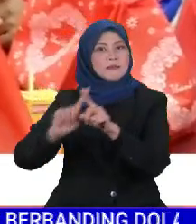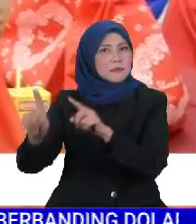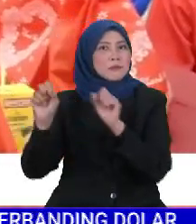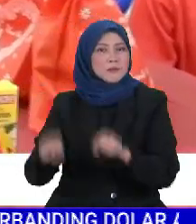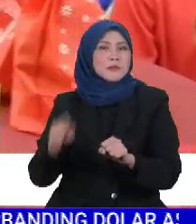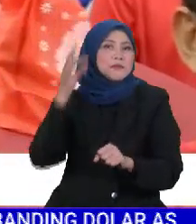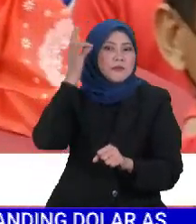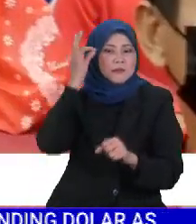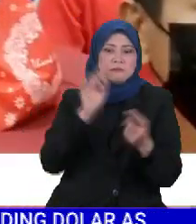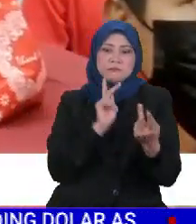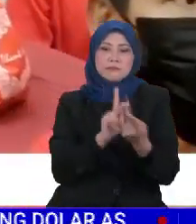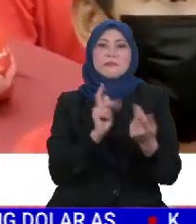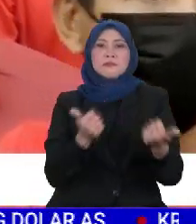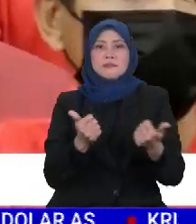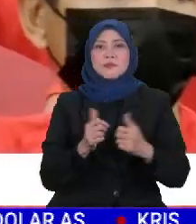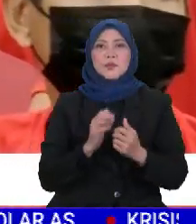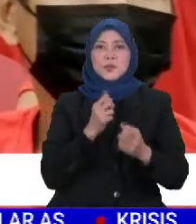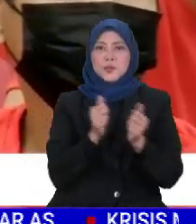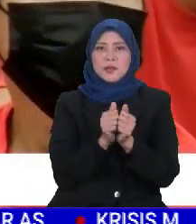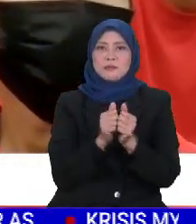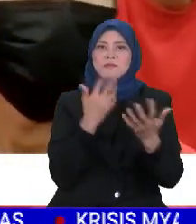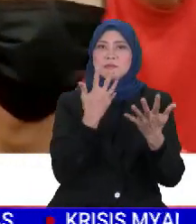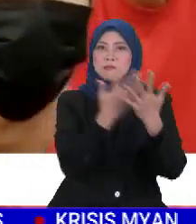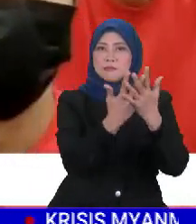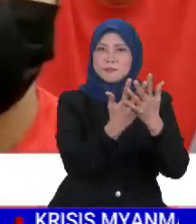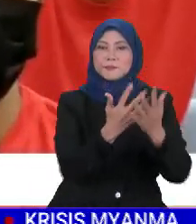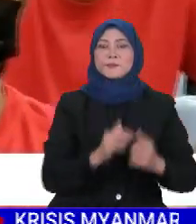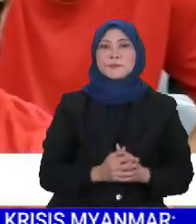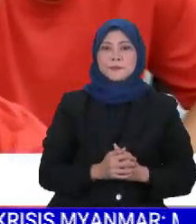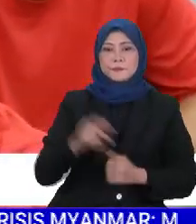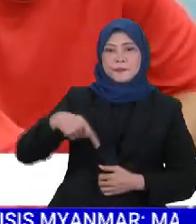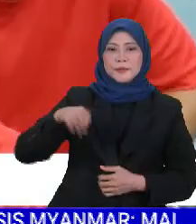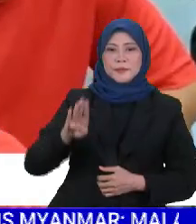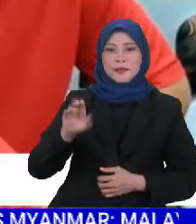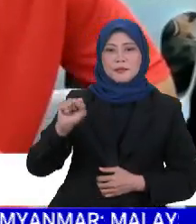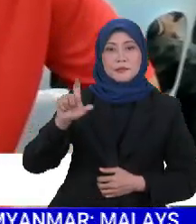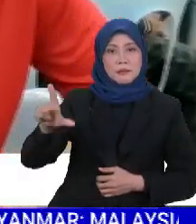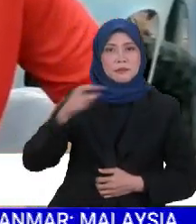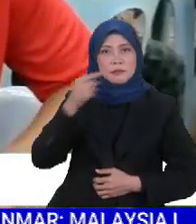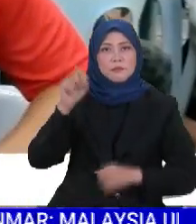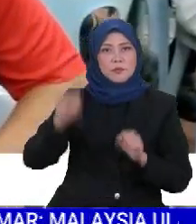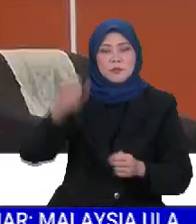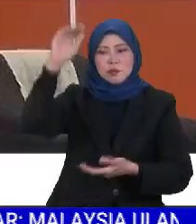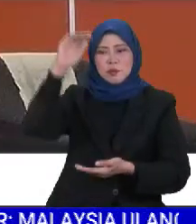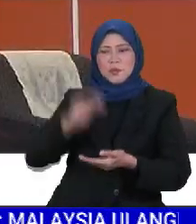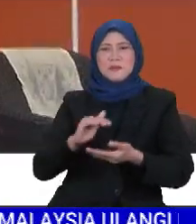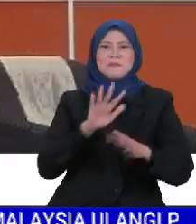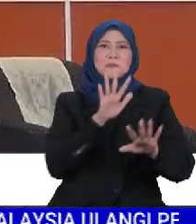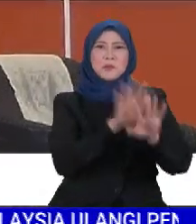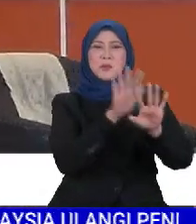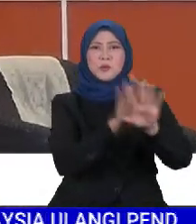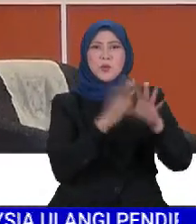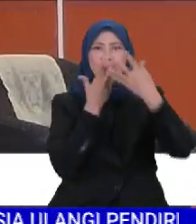yang difikirkan wajar oleh Komisioner Jeneral Penjara. PBSL juga katanya bertujuan mengurangkan kesesakan dalam